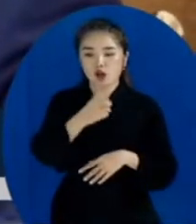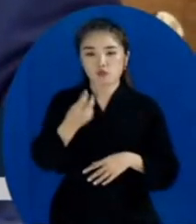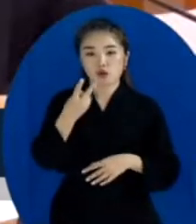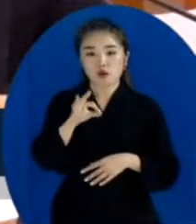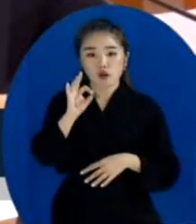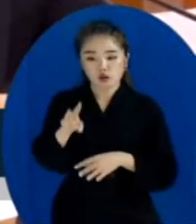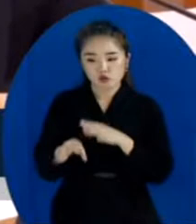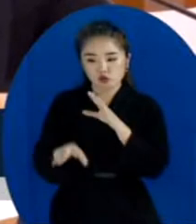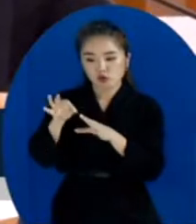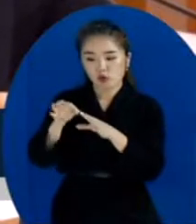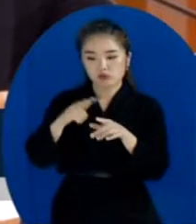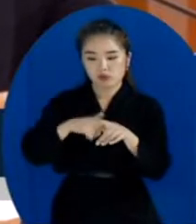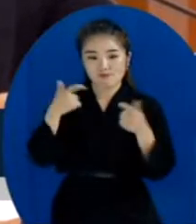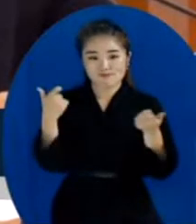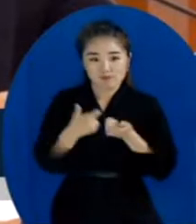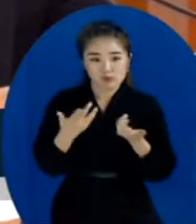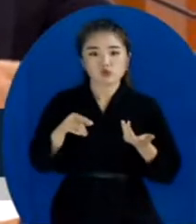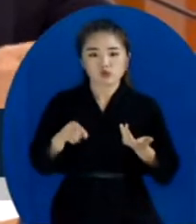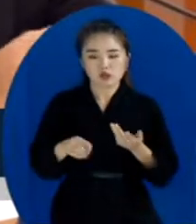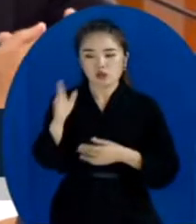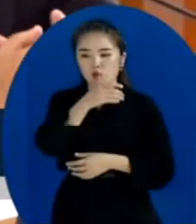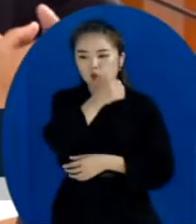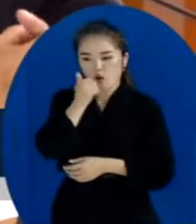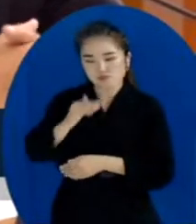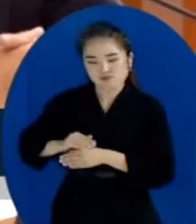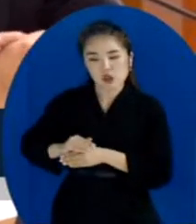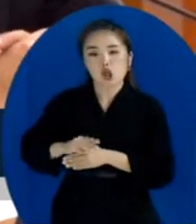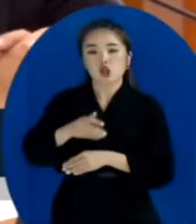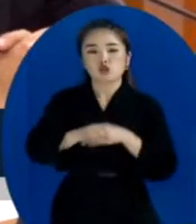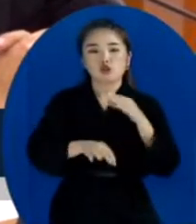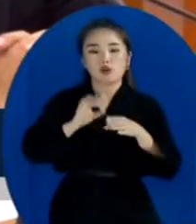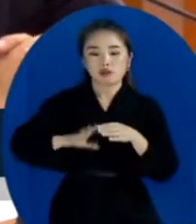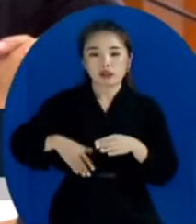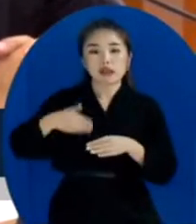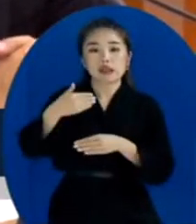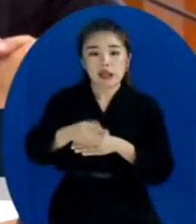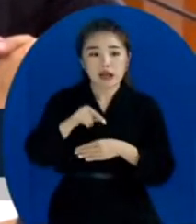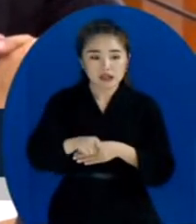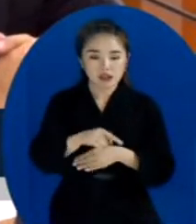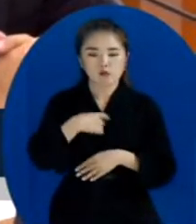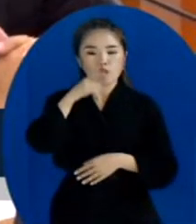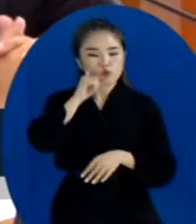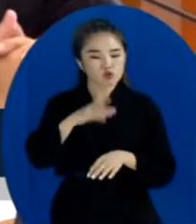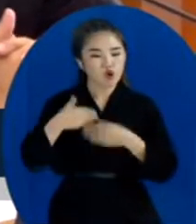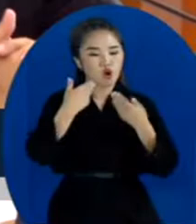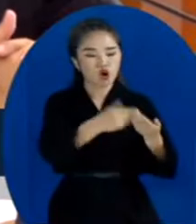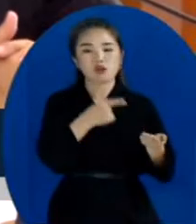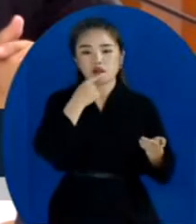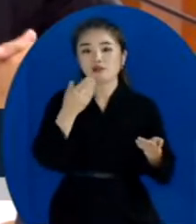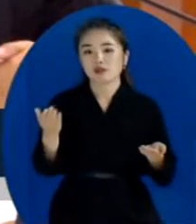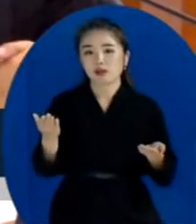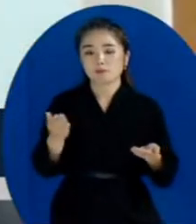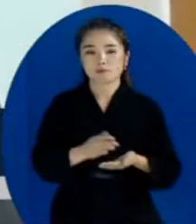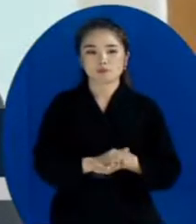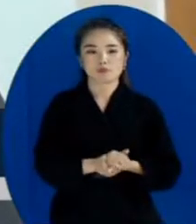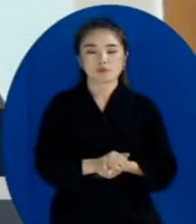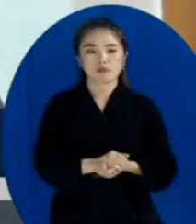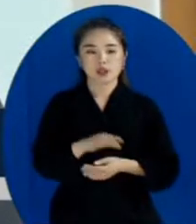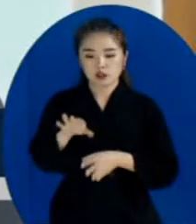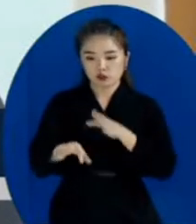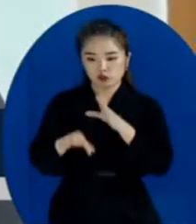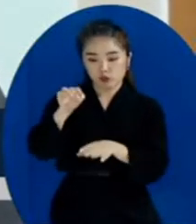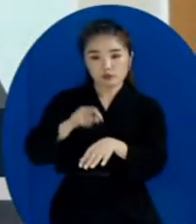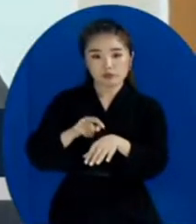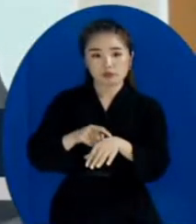нь 2020 оны сонгуультай таарат үсэн учраас хавдарж байгаа сонгуулийн дараа шалгуулах хүсэлтэ өгсөн гэж оюун эрдэнэ сайд өөрөө ярьж байна.